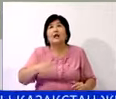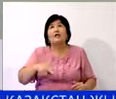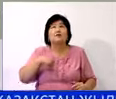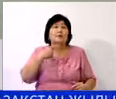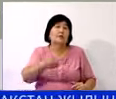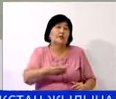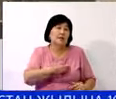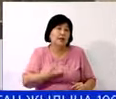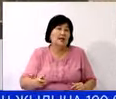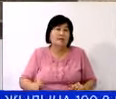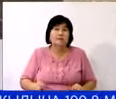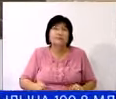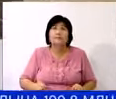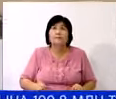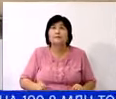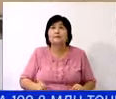білдіргім келеді.